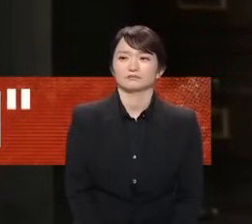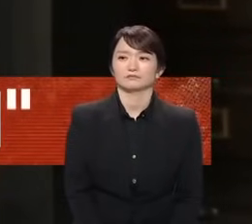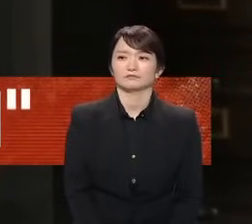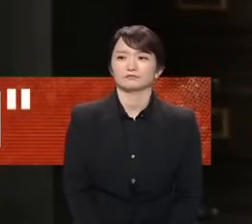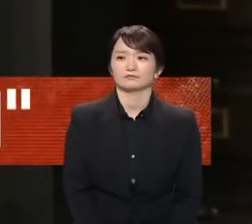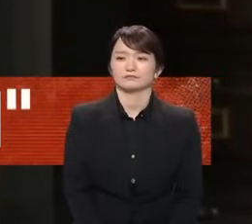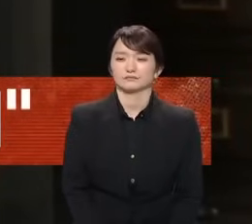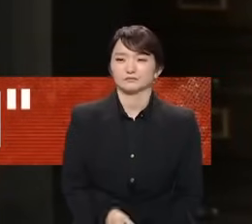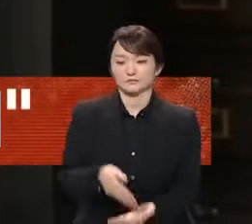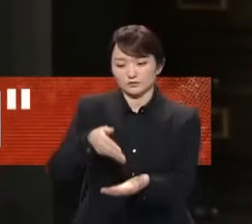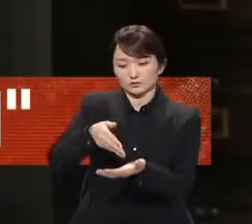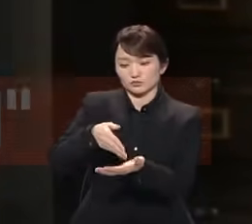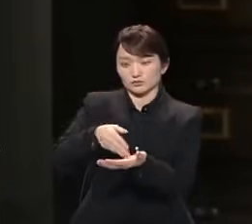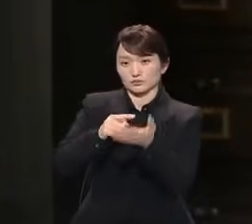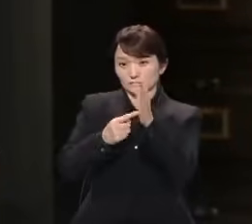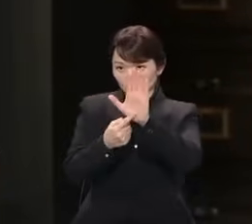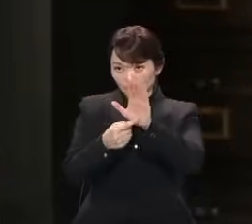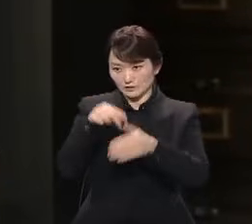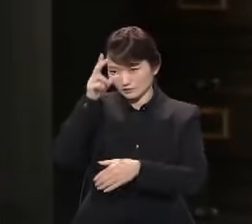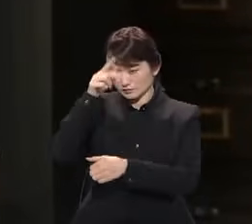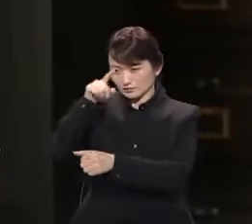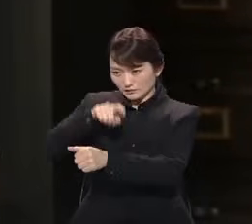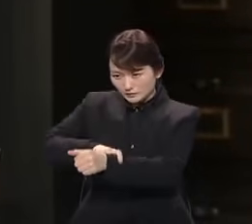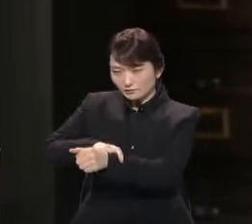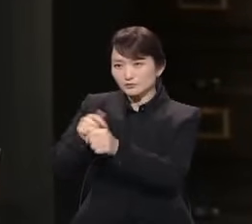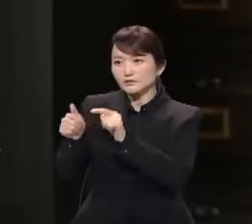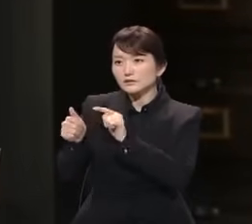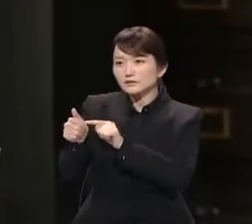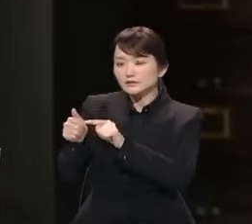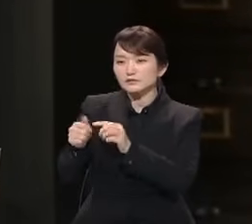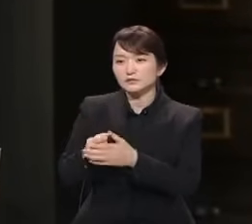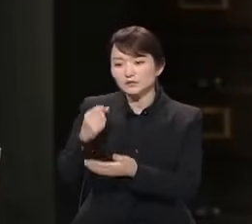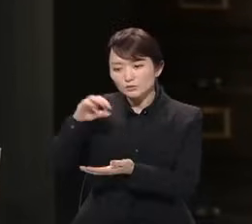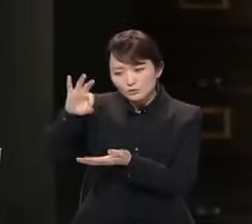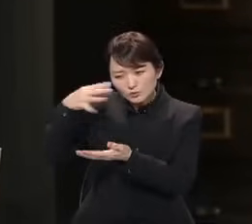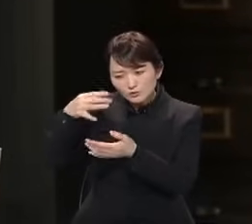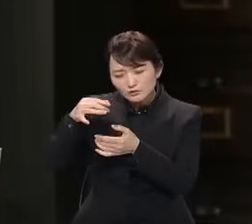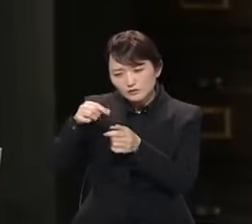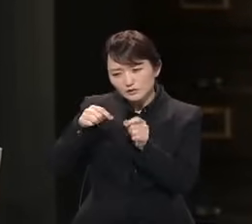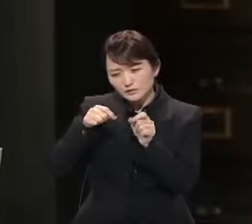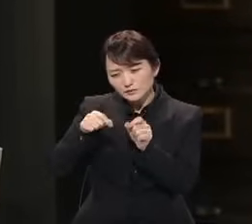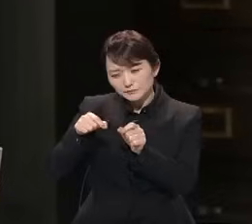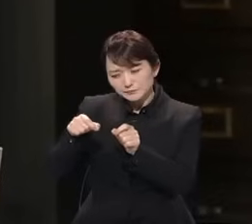보도에는 분명 경찰에 체포된 사람이 밀린 월급 때문에 찾아온